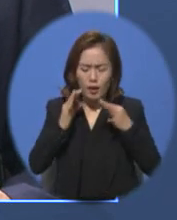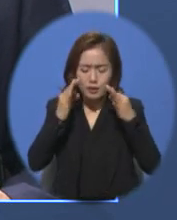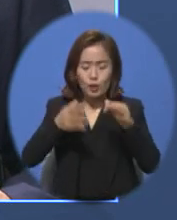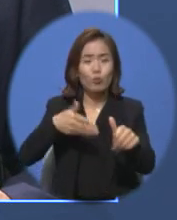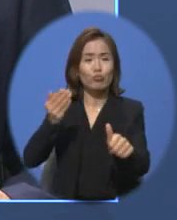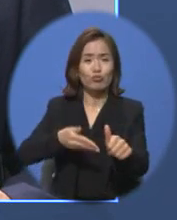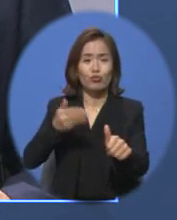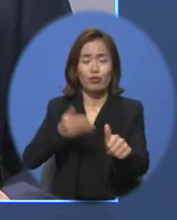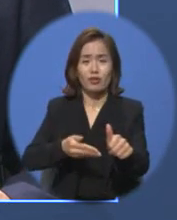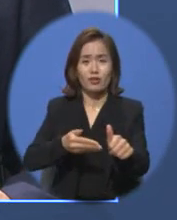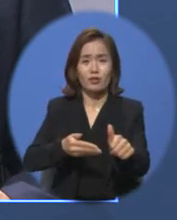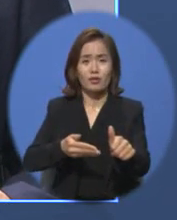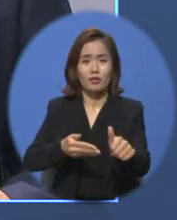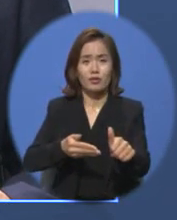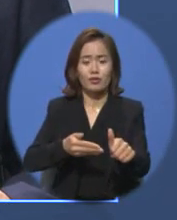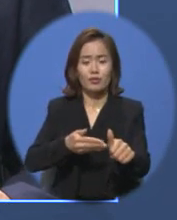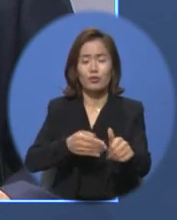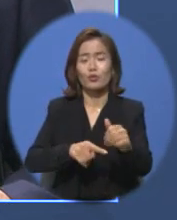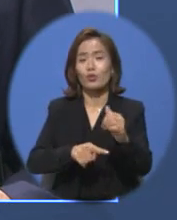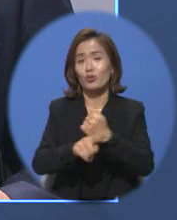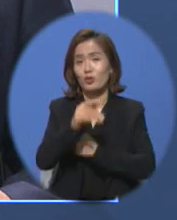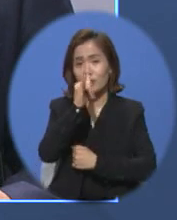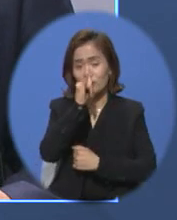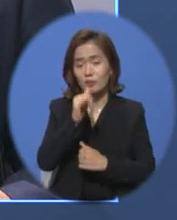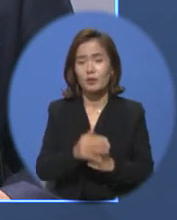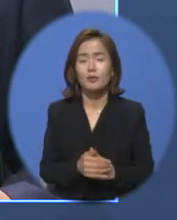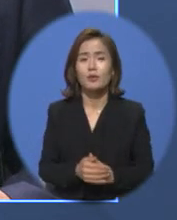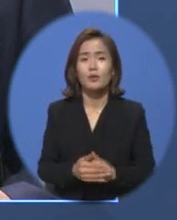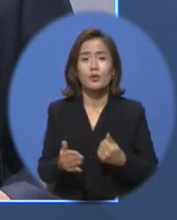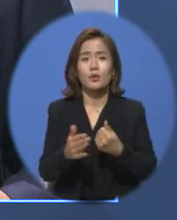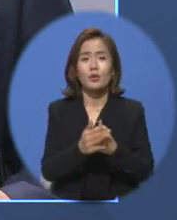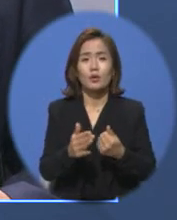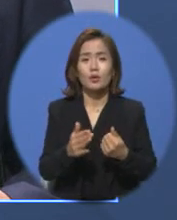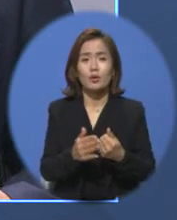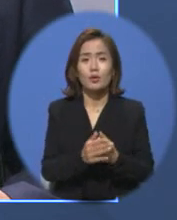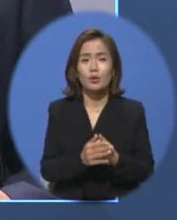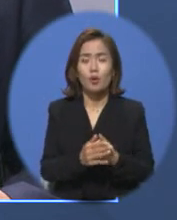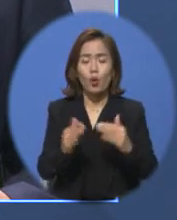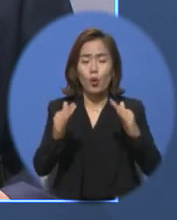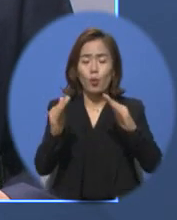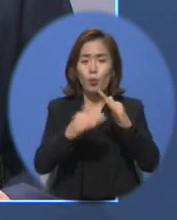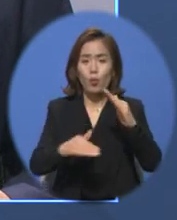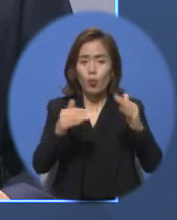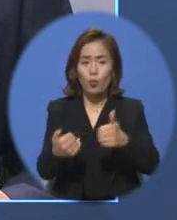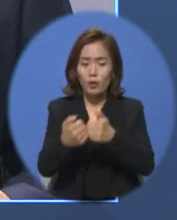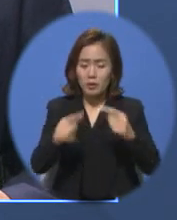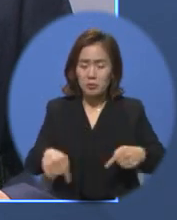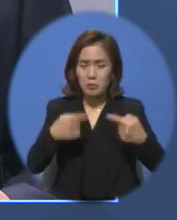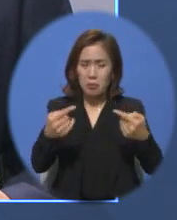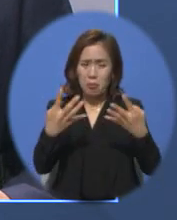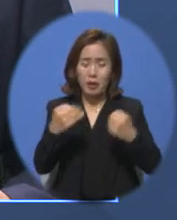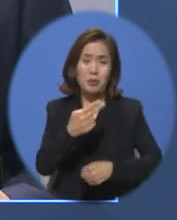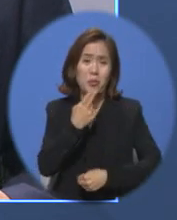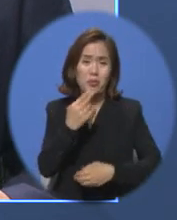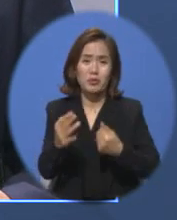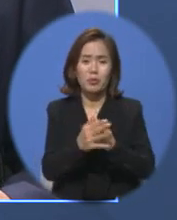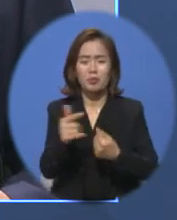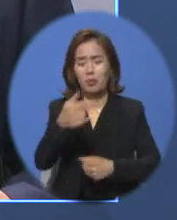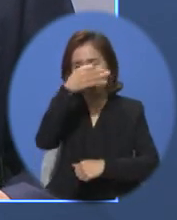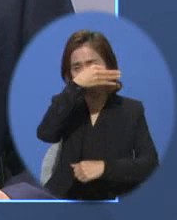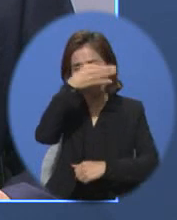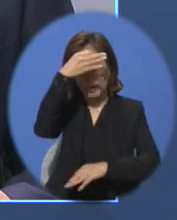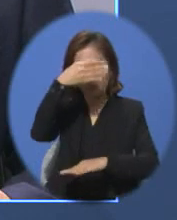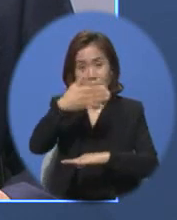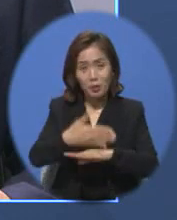우리지역에필요한사업들을진심으로요청한데있었습니다. 출석률이저조했던점에대해사과드립니다.약간부족합니다 .